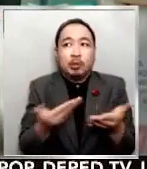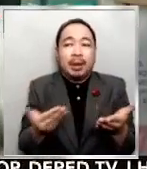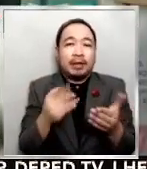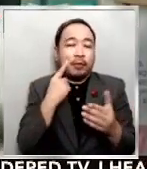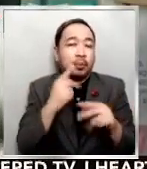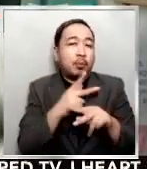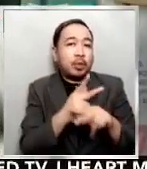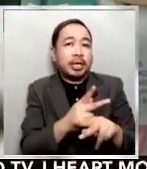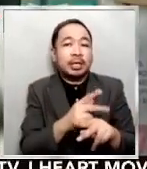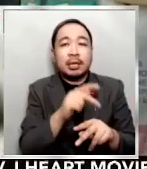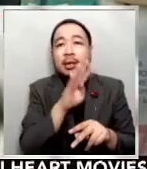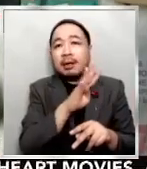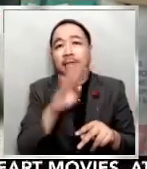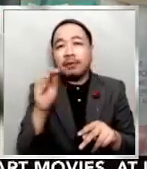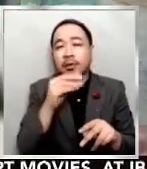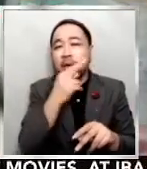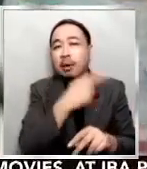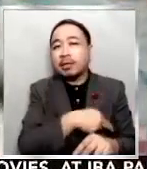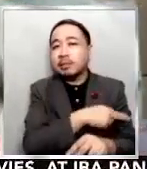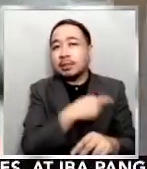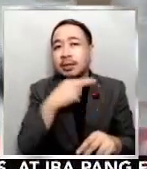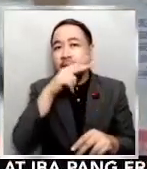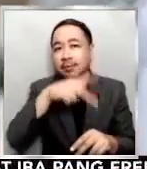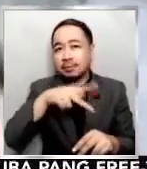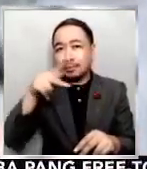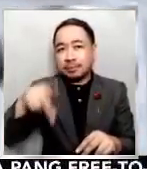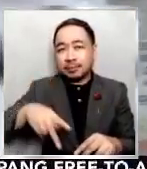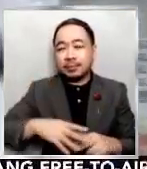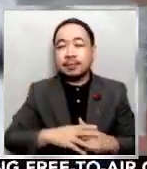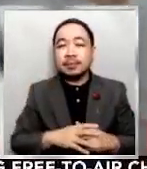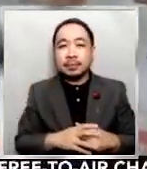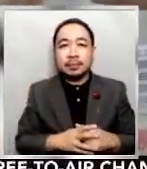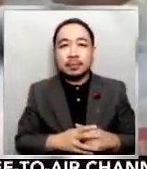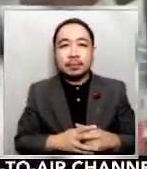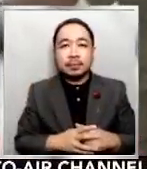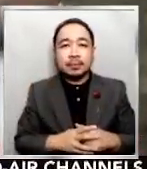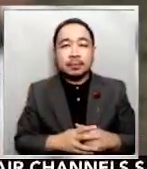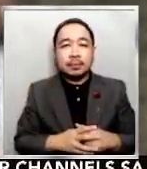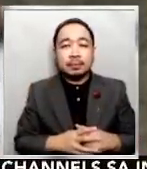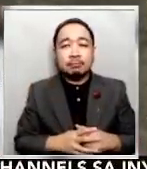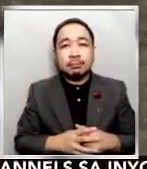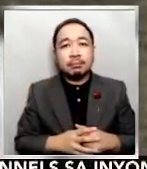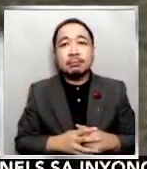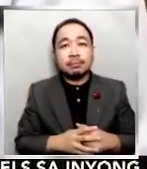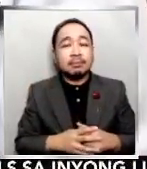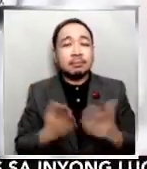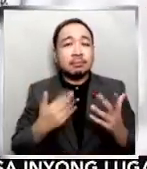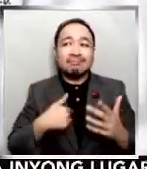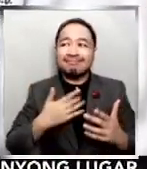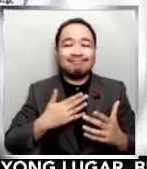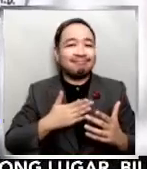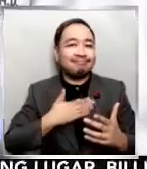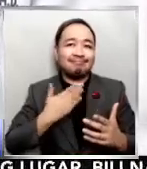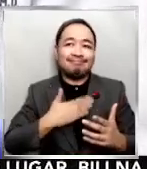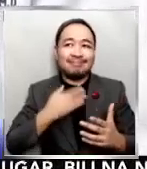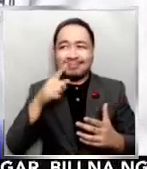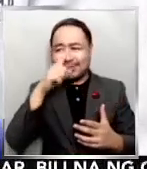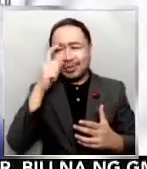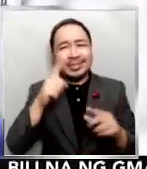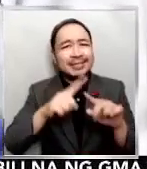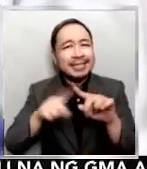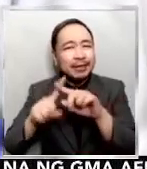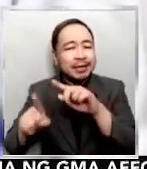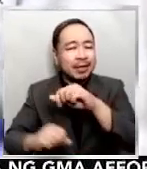sa Pampanga. Nakakatuwa nga eh kasi dahil mayroong mga foundations, nakikita nila yung pangangailangan ng ating